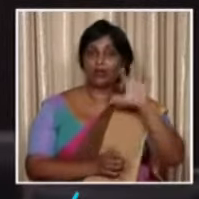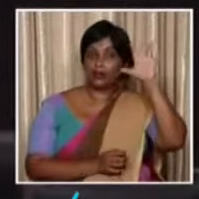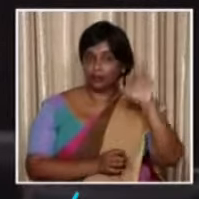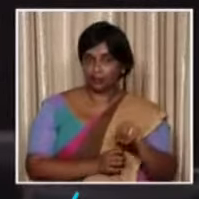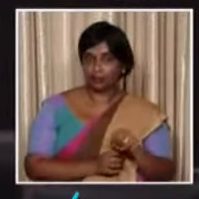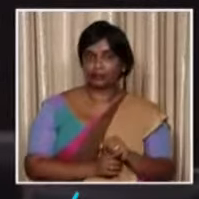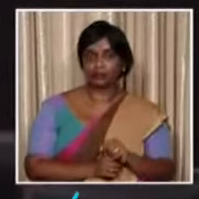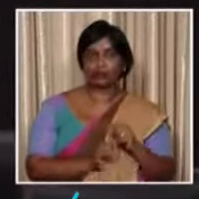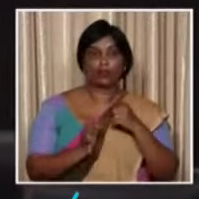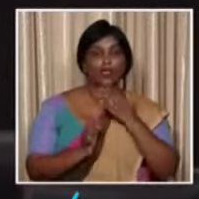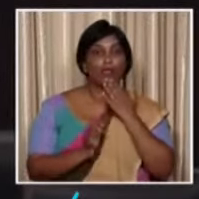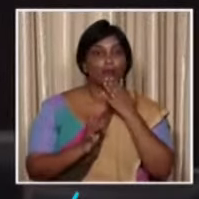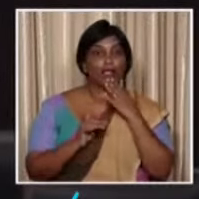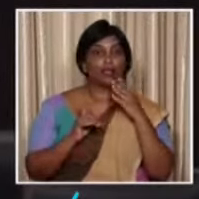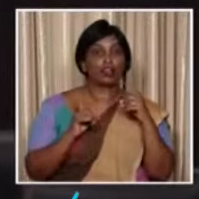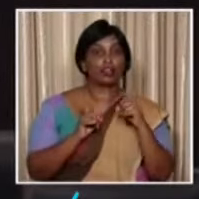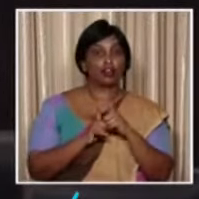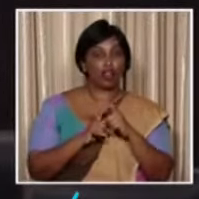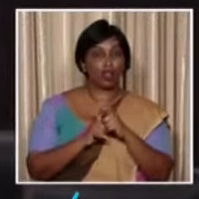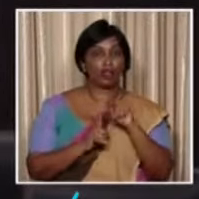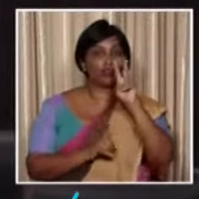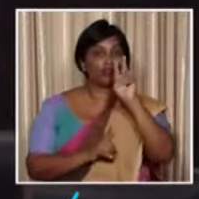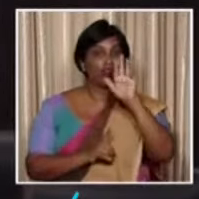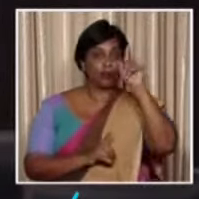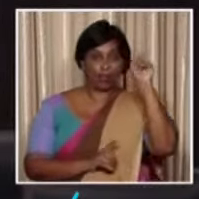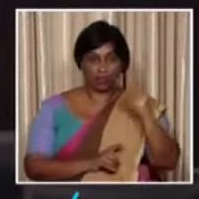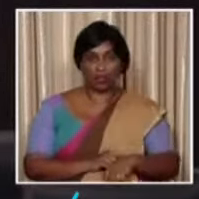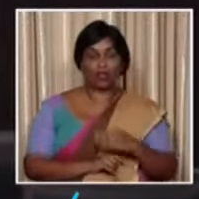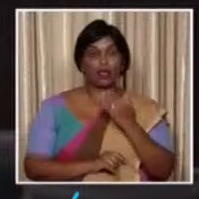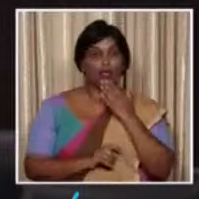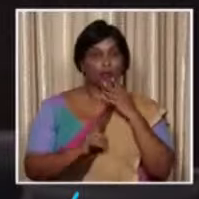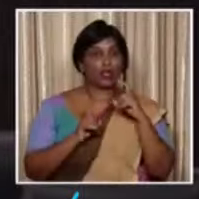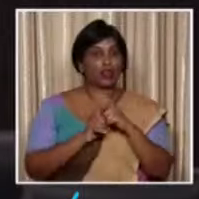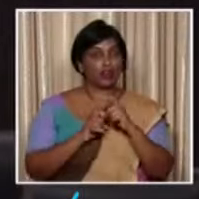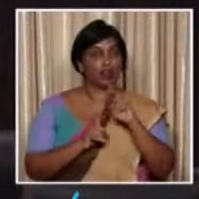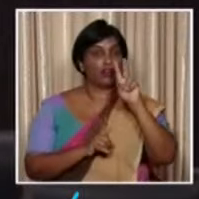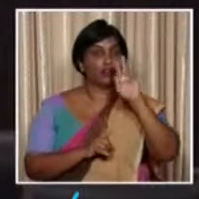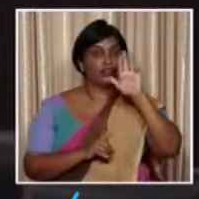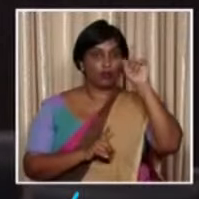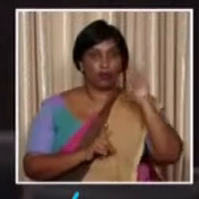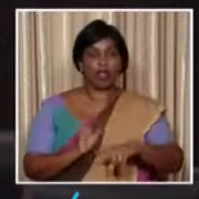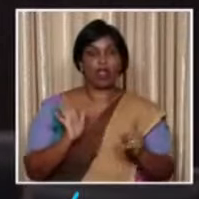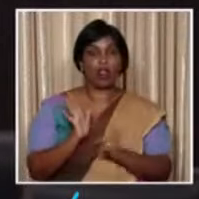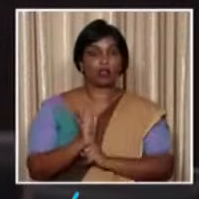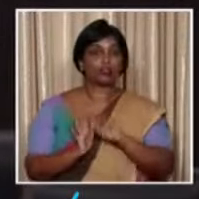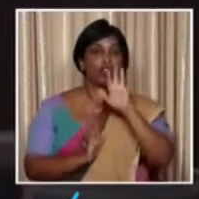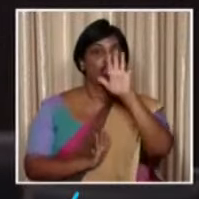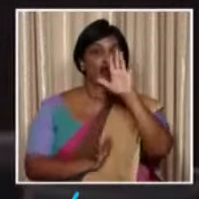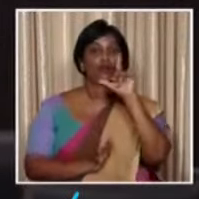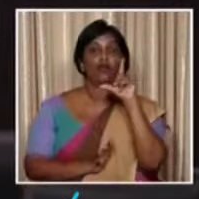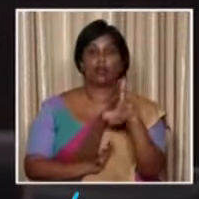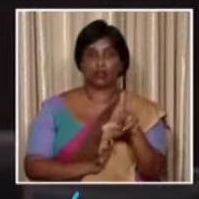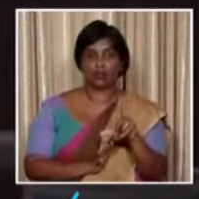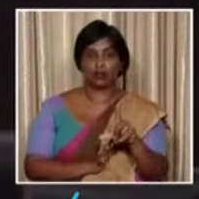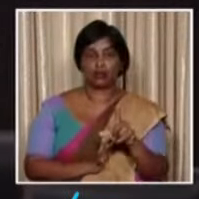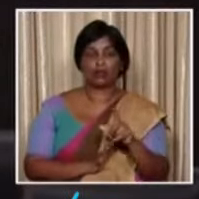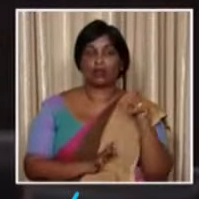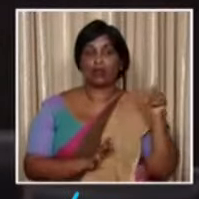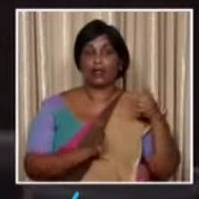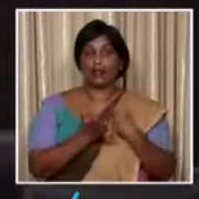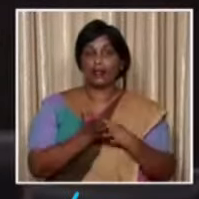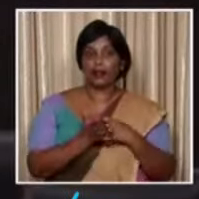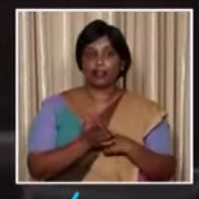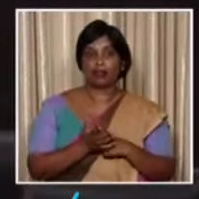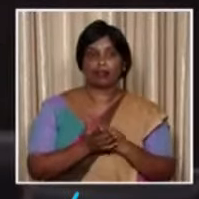ගේන්නේ US ඩොලර් 29000කට. US ඩොලර් 29000 කියන්නේ ලක්ෂ 97යි. කස්ටම් එකෙන් කියනවා මේ